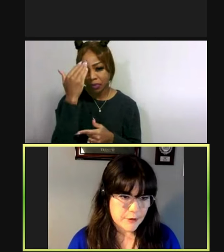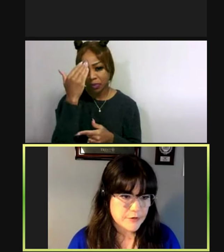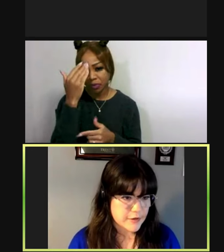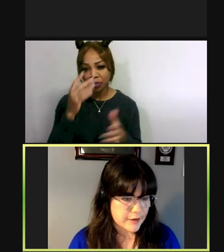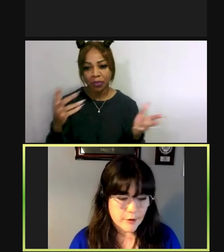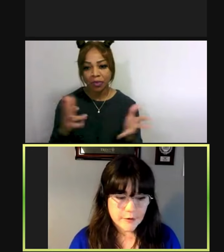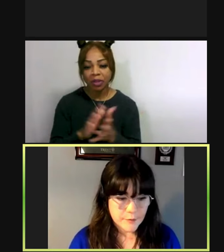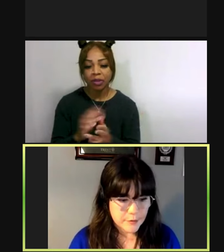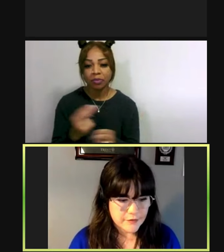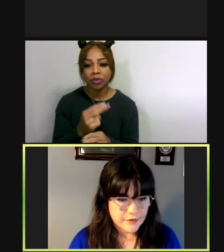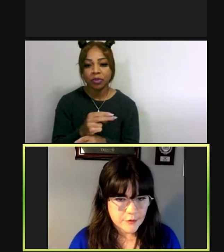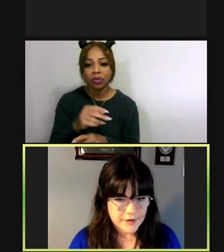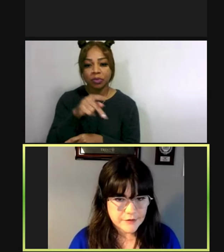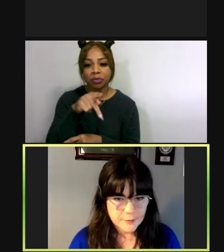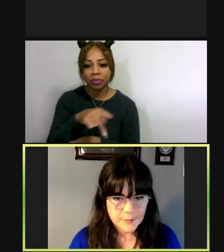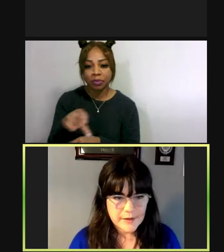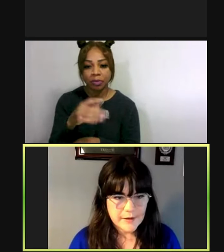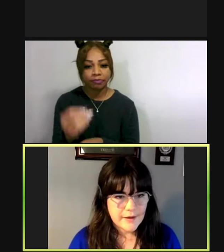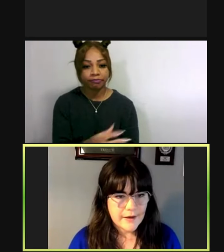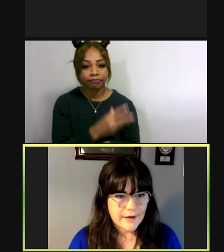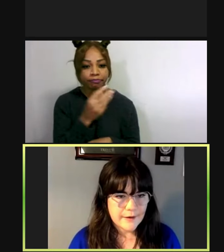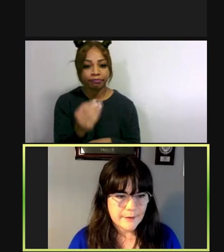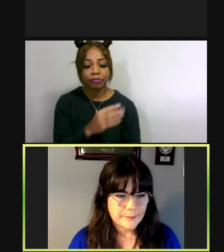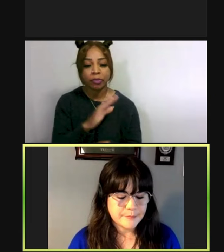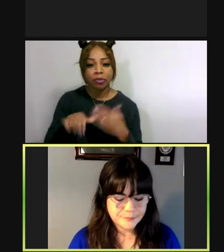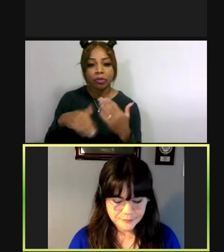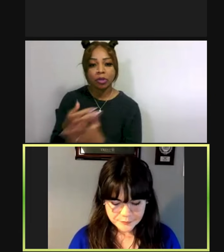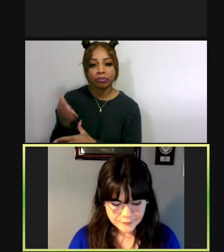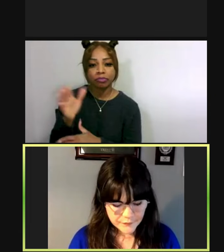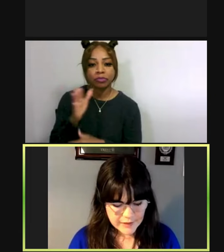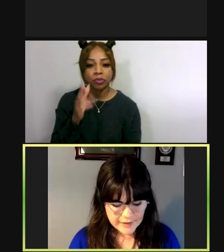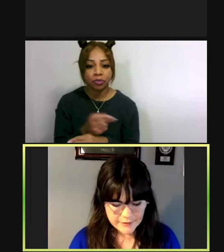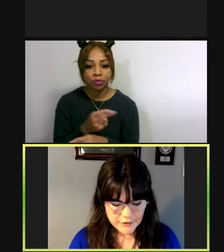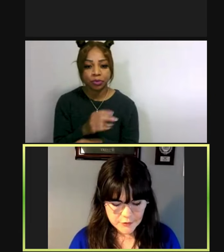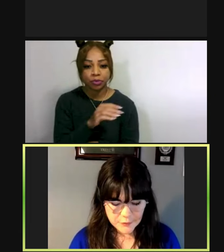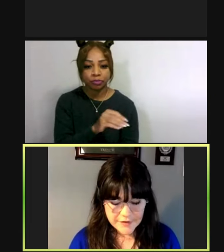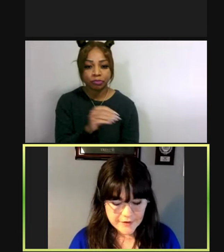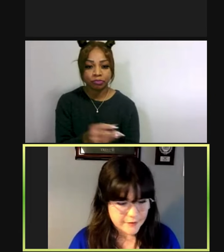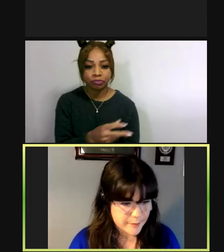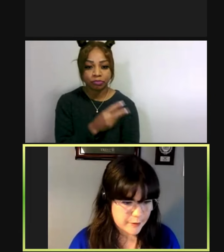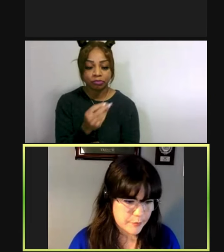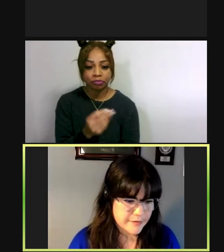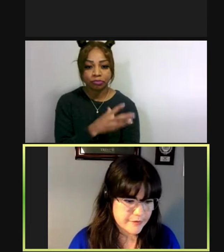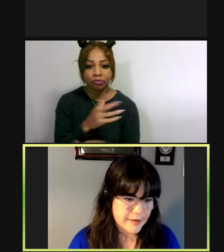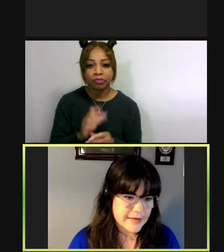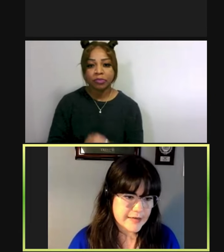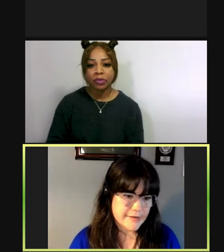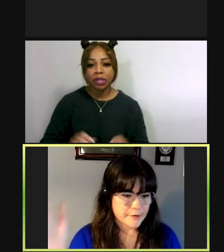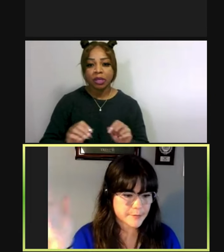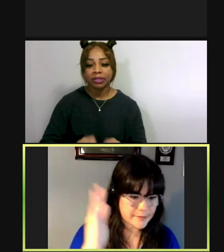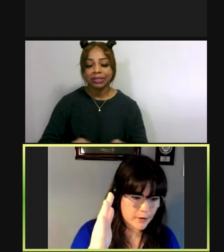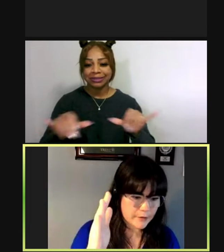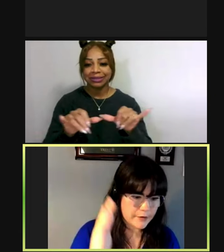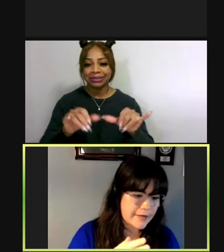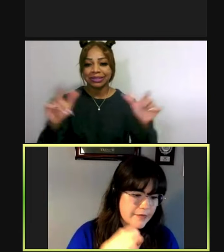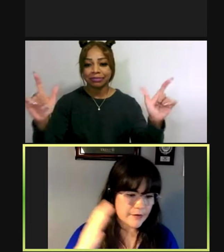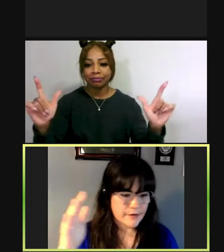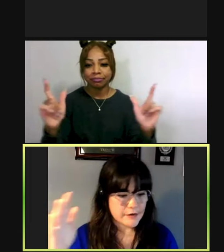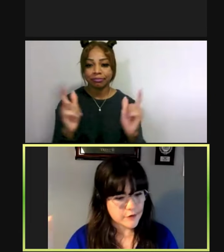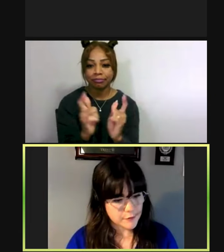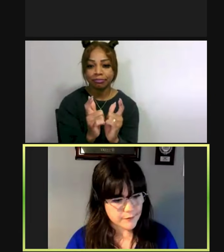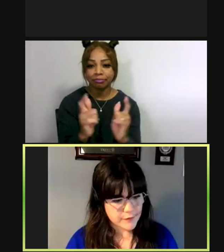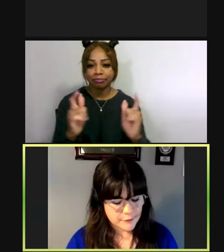verrez qu'on utilise des présentations PowerPoint. C'est la même chose pour tous nos présentateurs. Pour